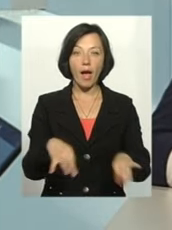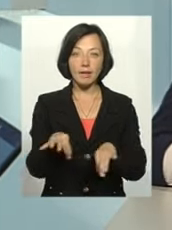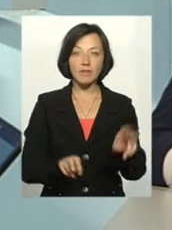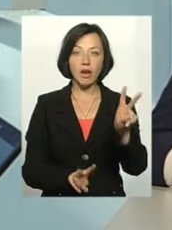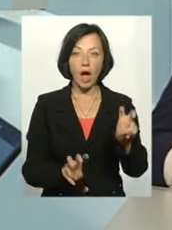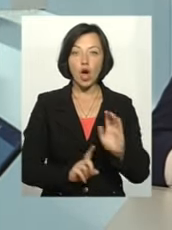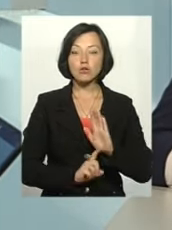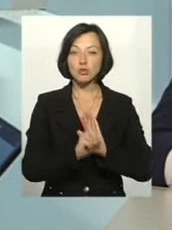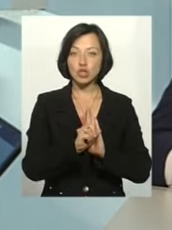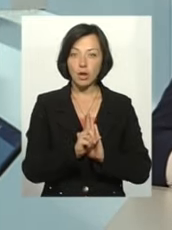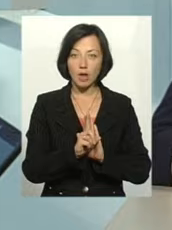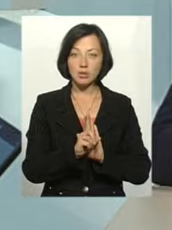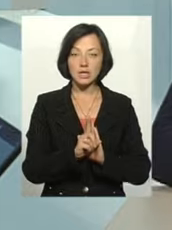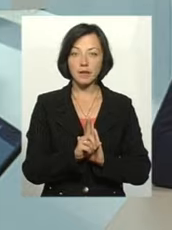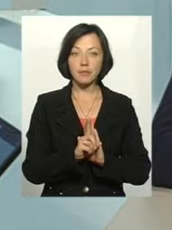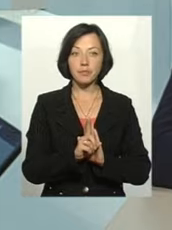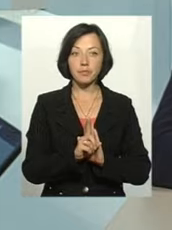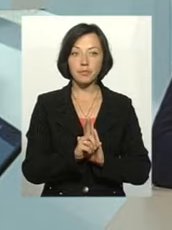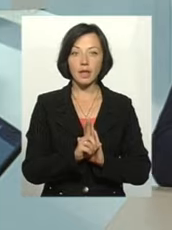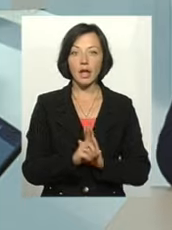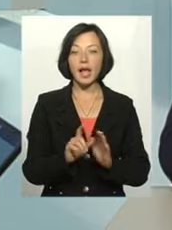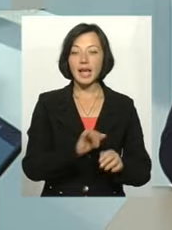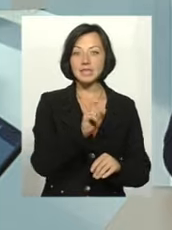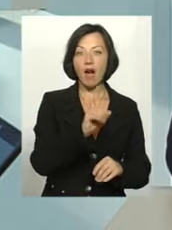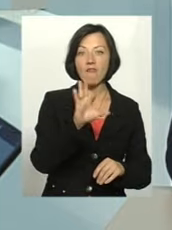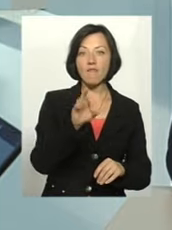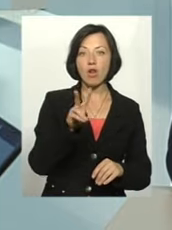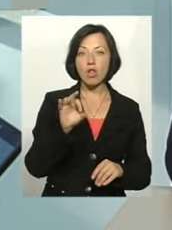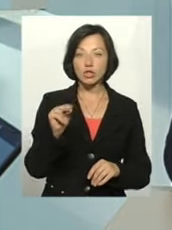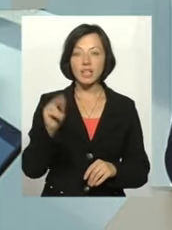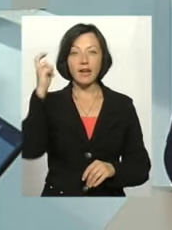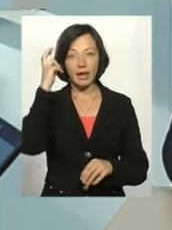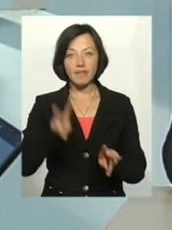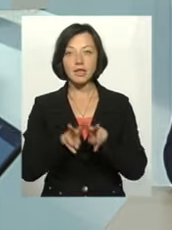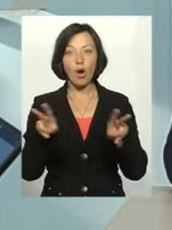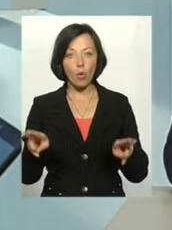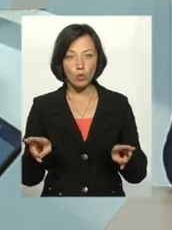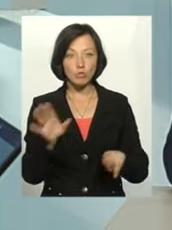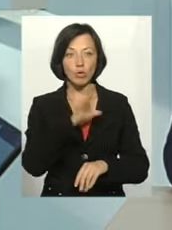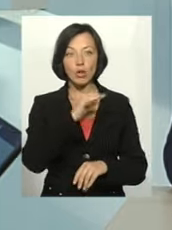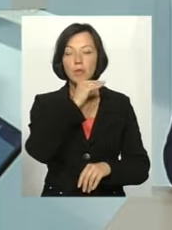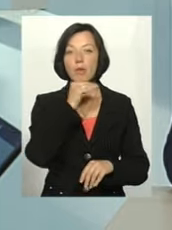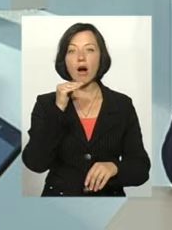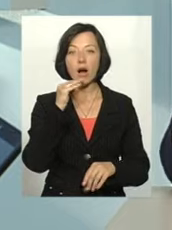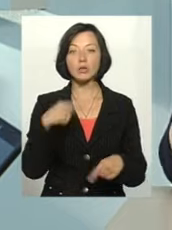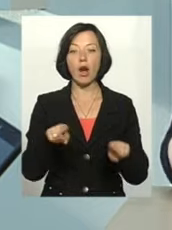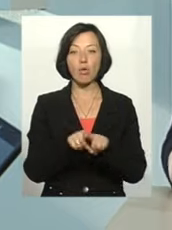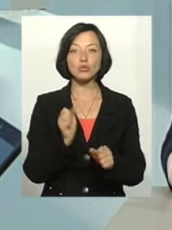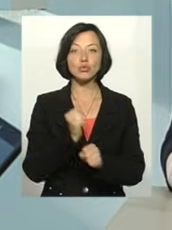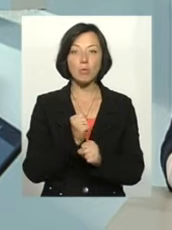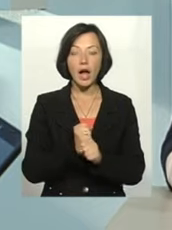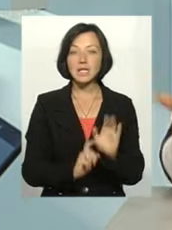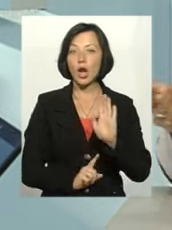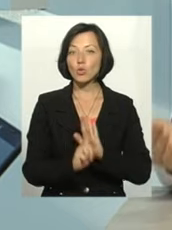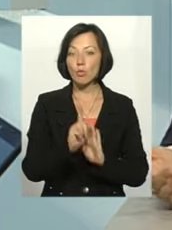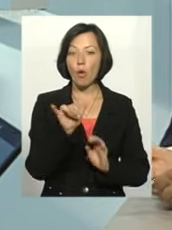які розпочинаються, скажімо так, ну, із Волочиська, але в Києві також там було багато також, що зроблено. Але